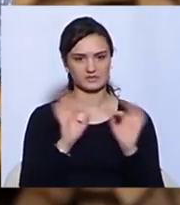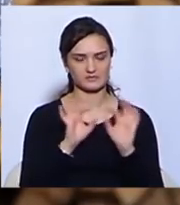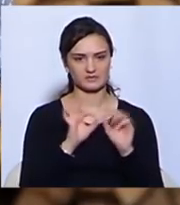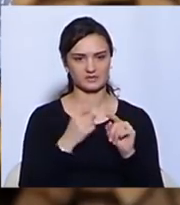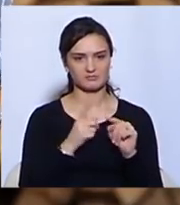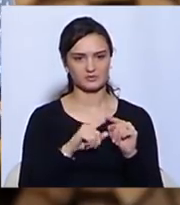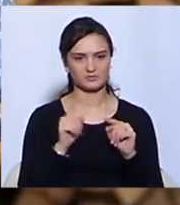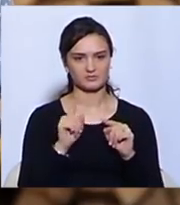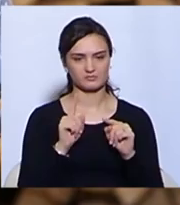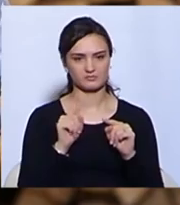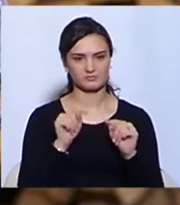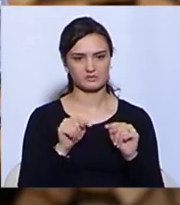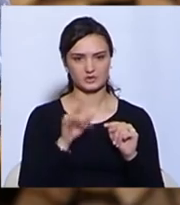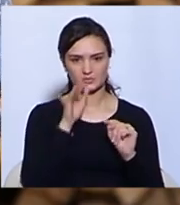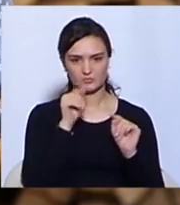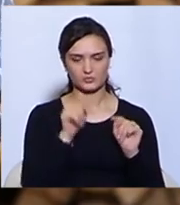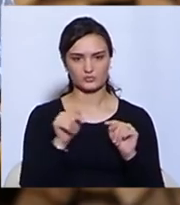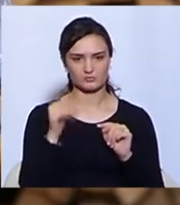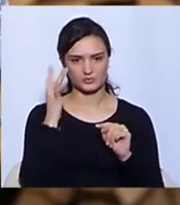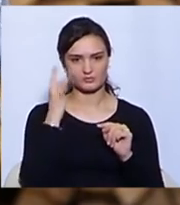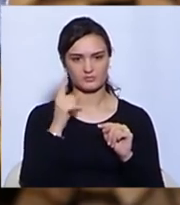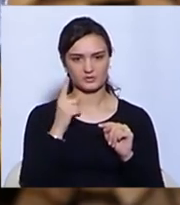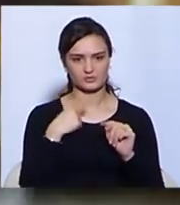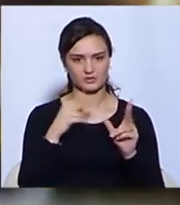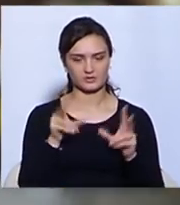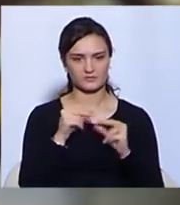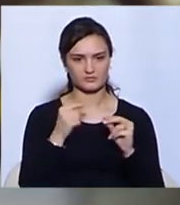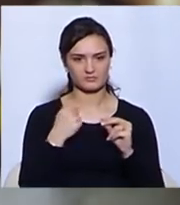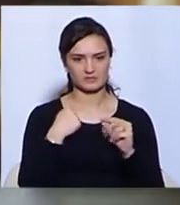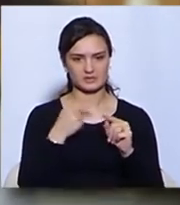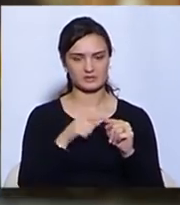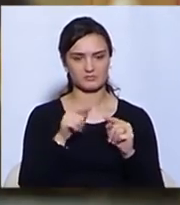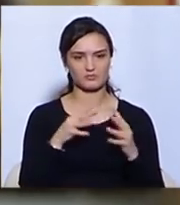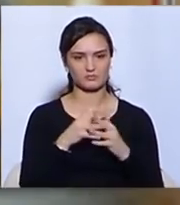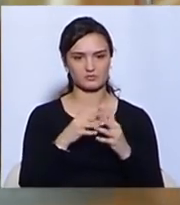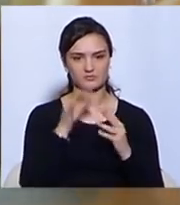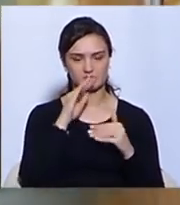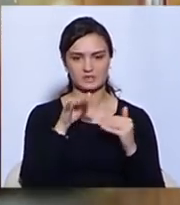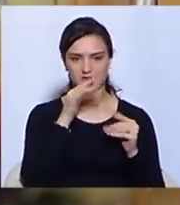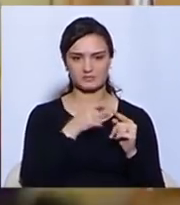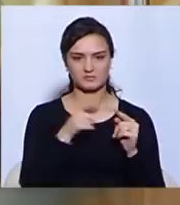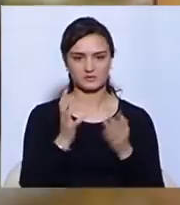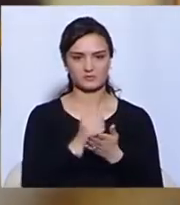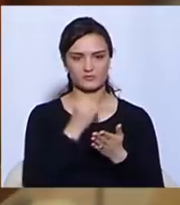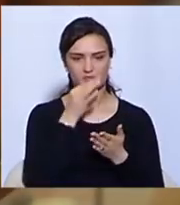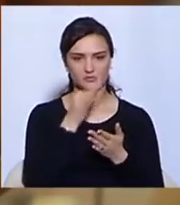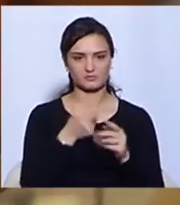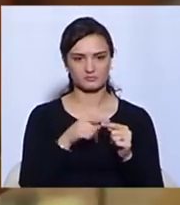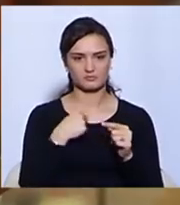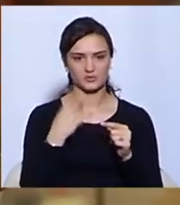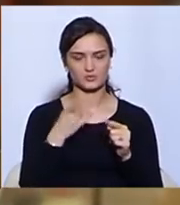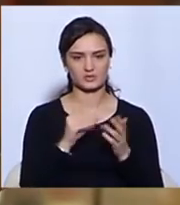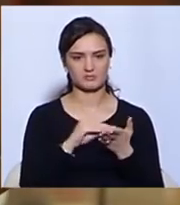იმიტომ რომ ადგება ისეთი მომენტები, ფიქრობ, რომ აი რატო გადავრჩი დაუშვათ მე იმ ომს, ხო? და მე წლების მე ვიპოვნე პასუხი, იმიტომ რომ მე ეს